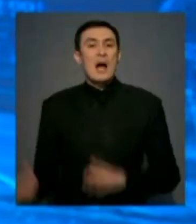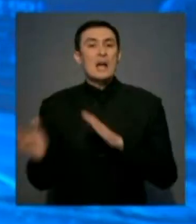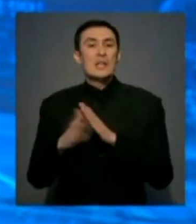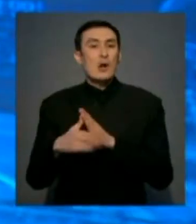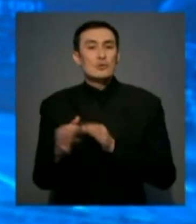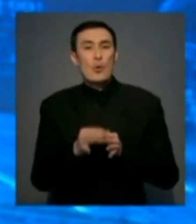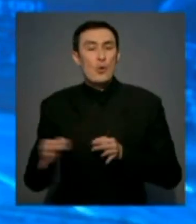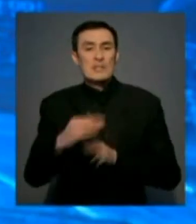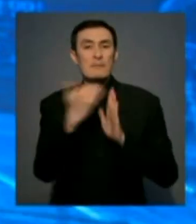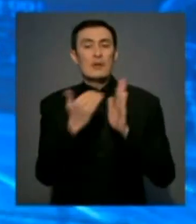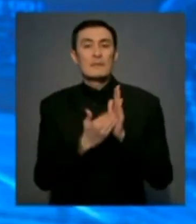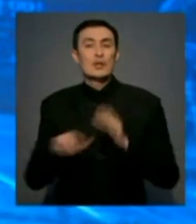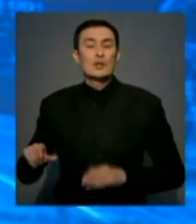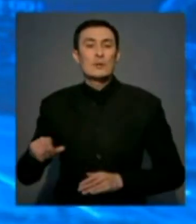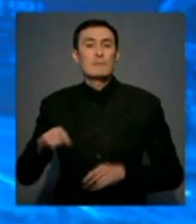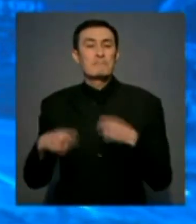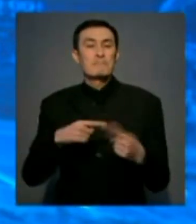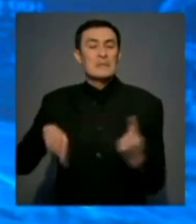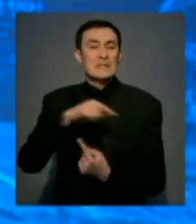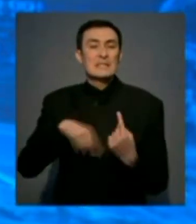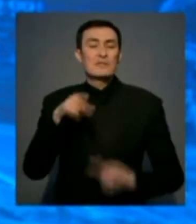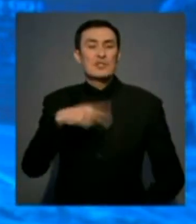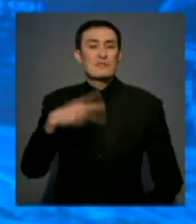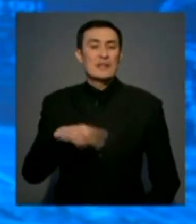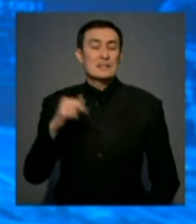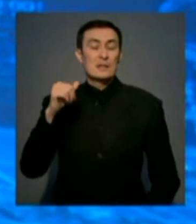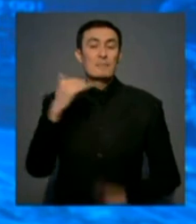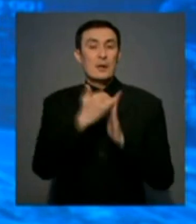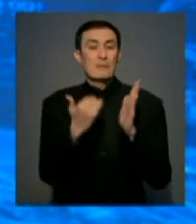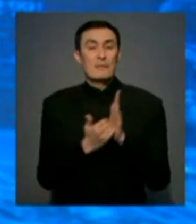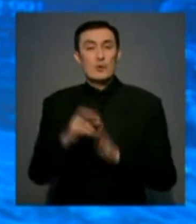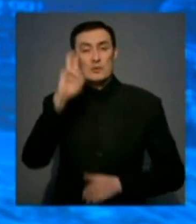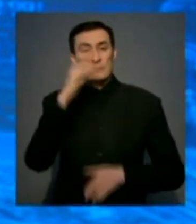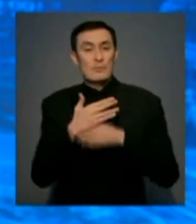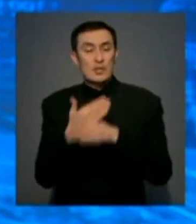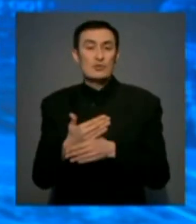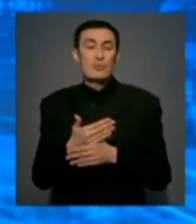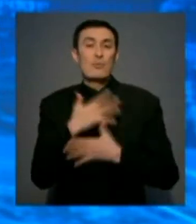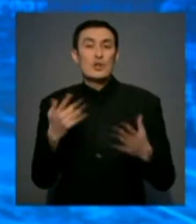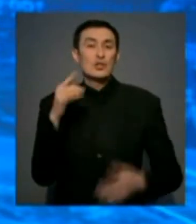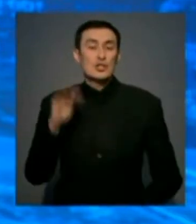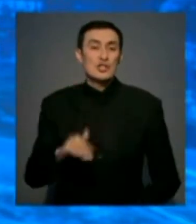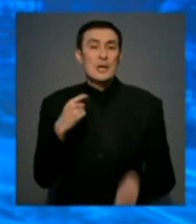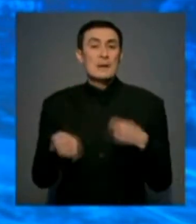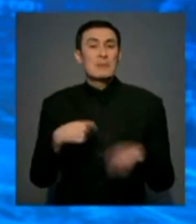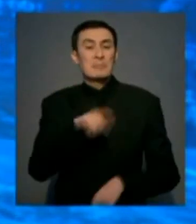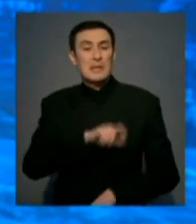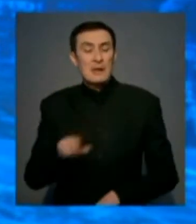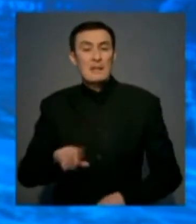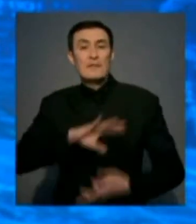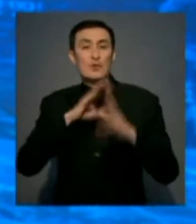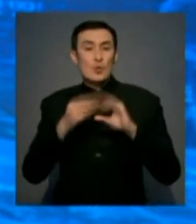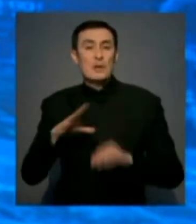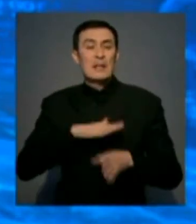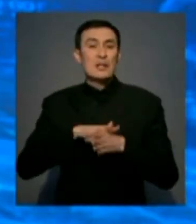В Атырауской области в рамках программы «Дорожная карта бизнеса 2020» в этом году получили государственную поддержку больше 1000 предпринимателей. В итоге